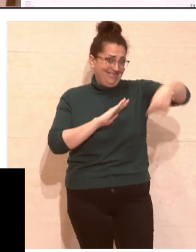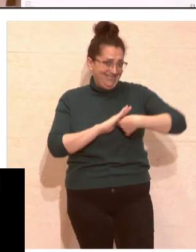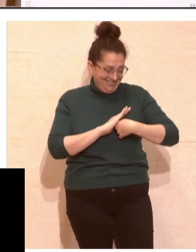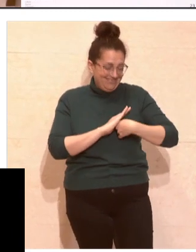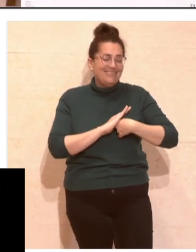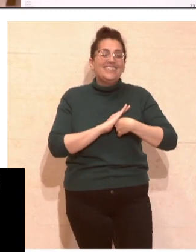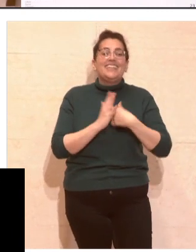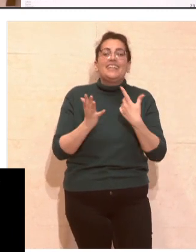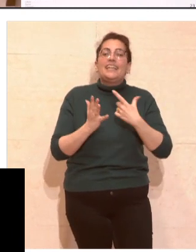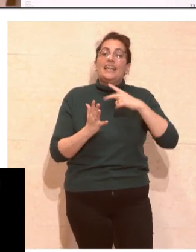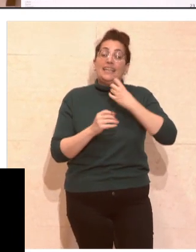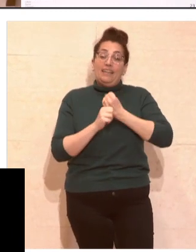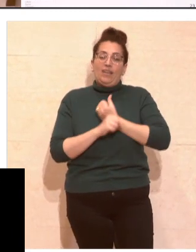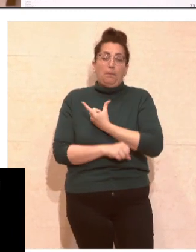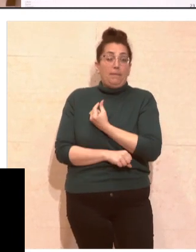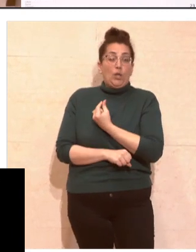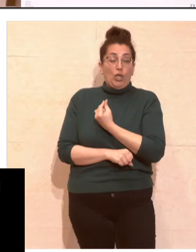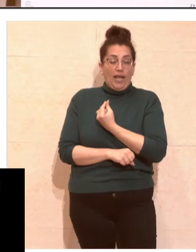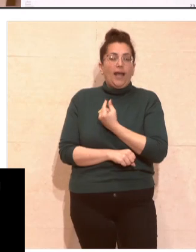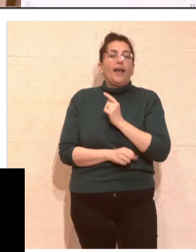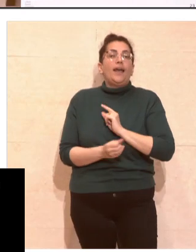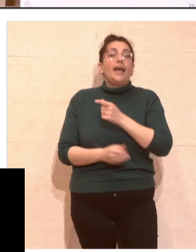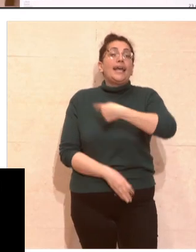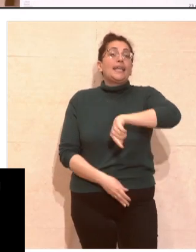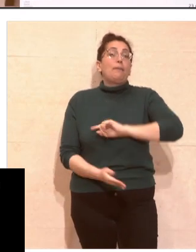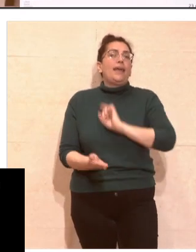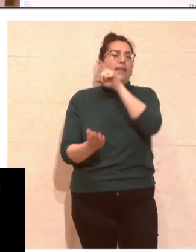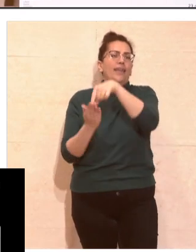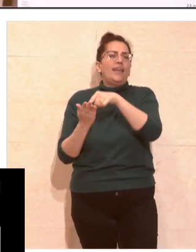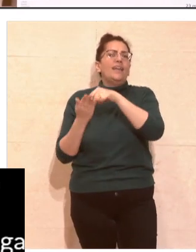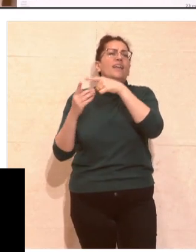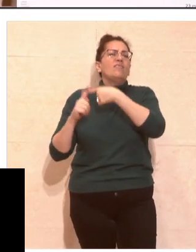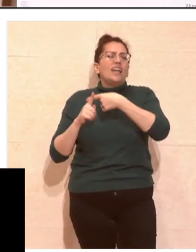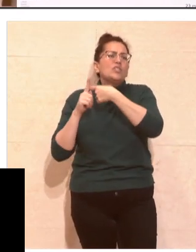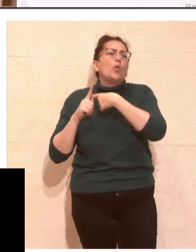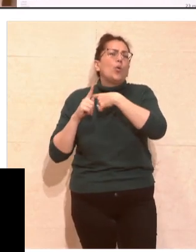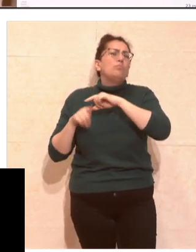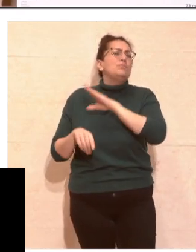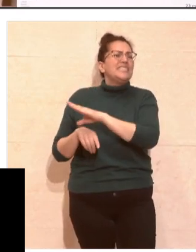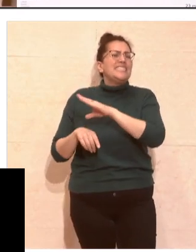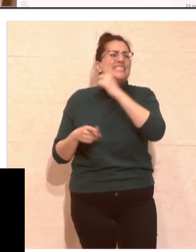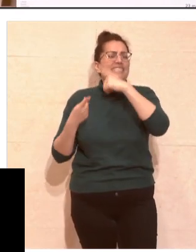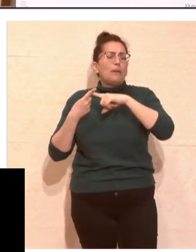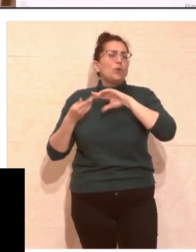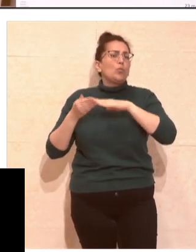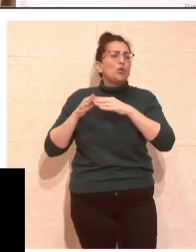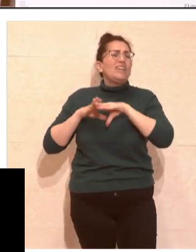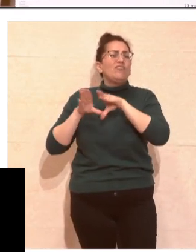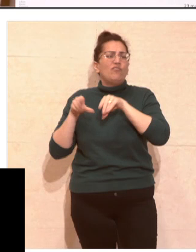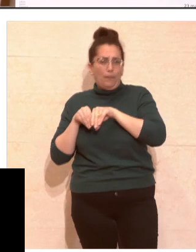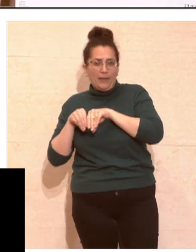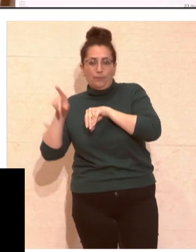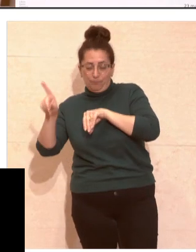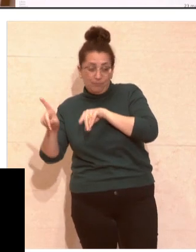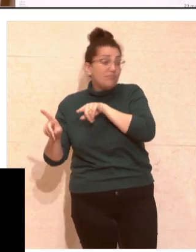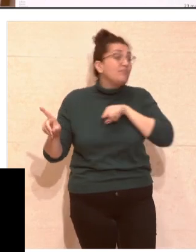avec la Fédération québécoise des organismes communautaires là, de famille. Évidemment, je le fais avec aussi une compagnie